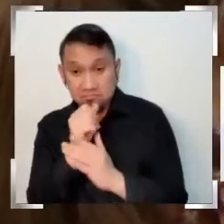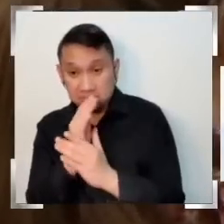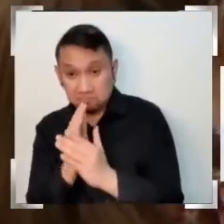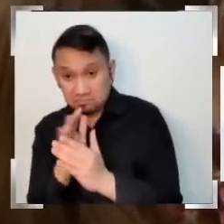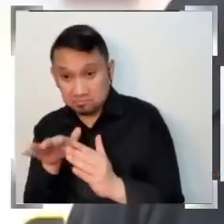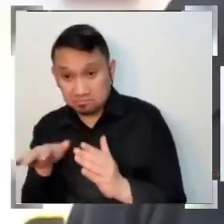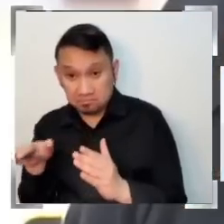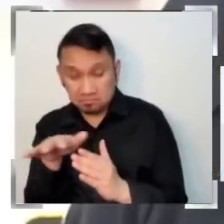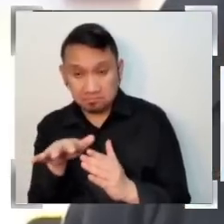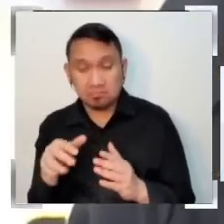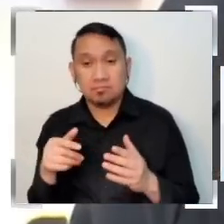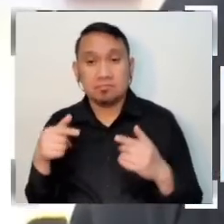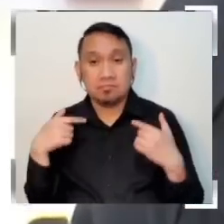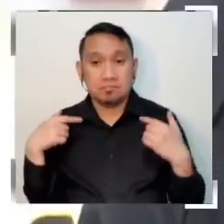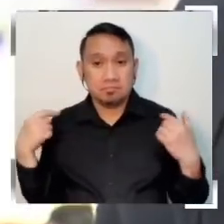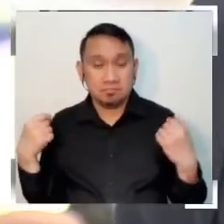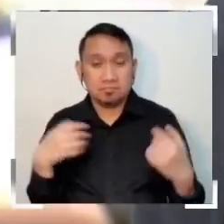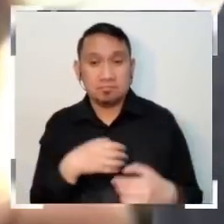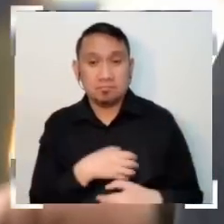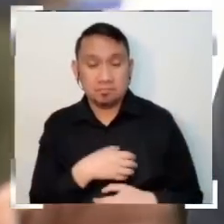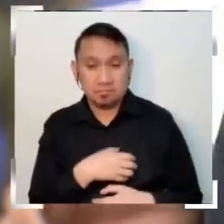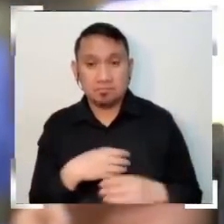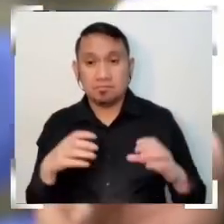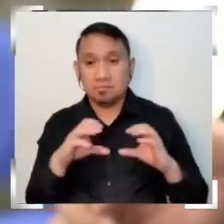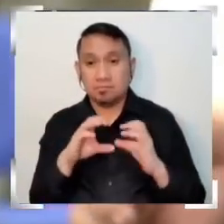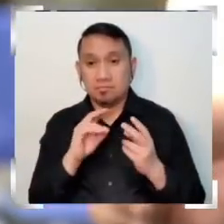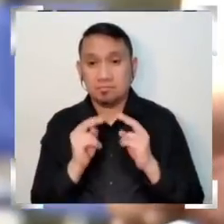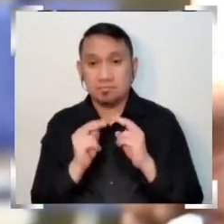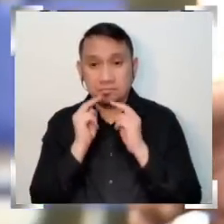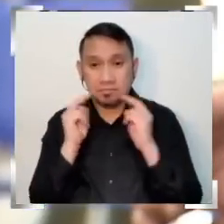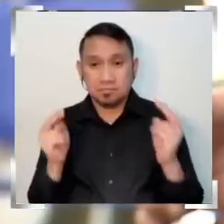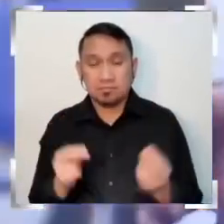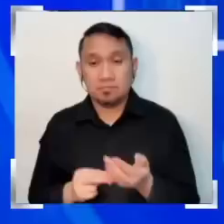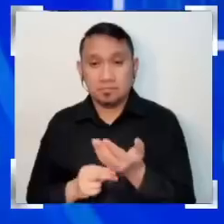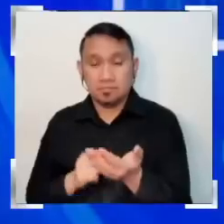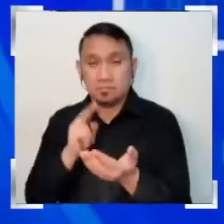GMA Integrated News, Maki Pulido ang inyong saksi.